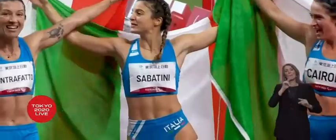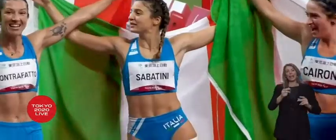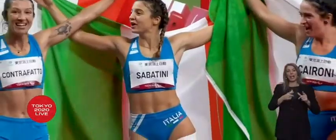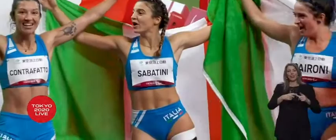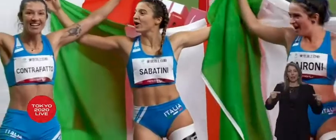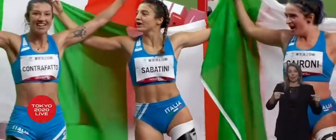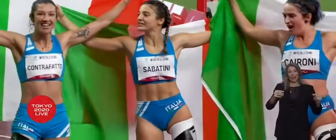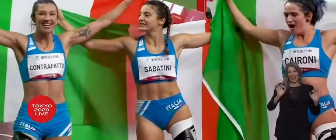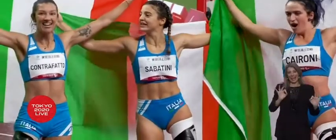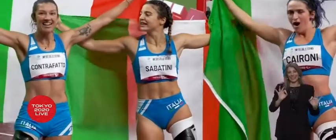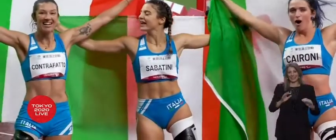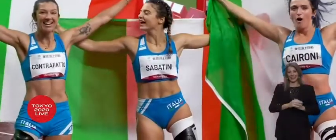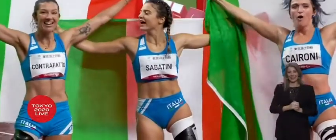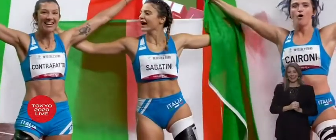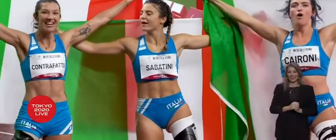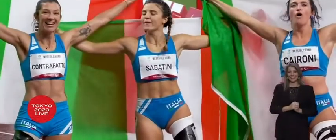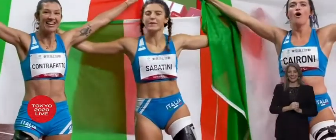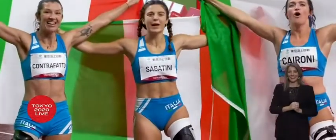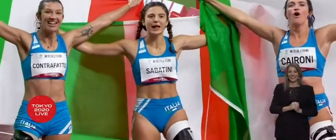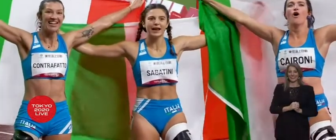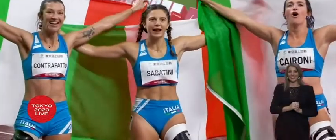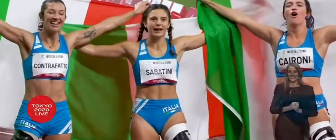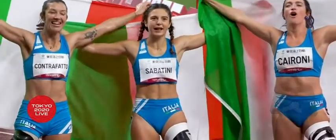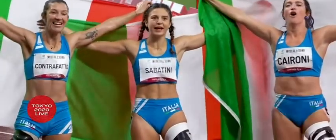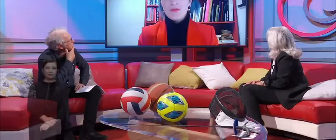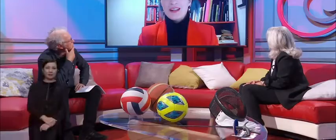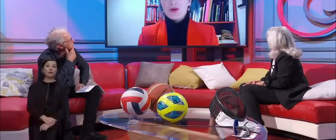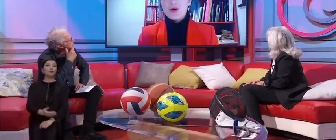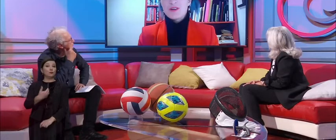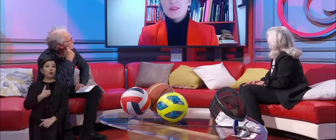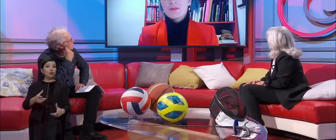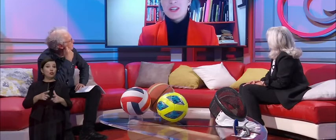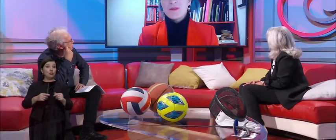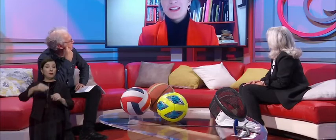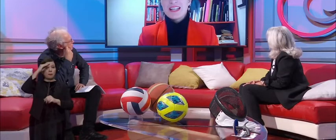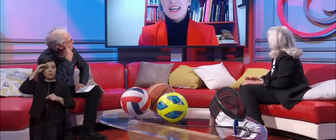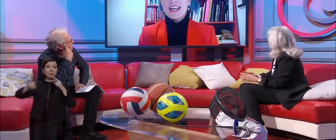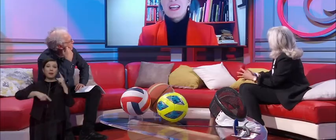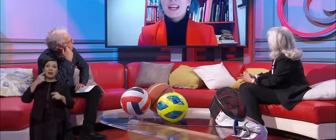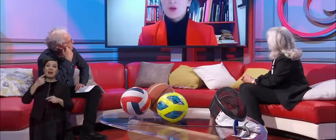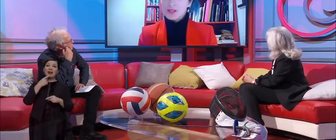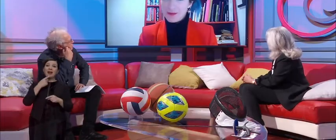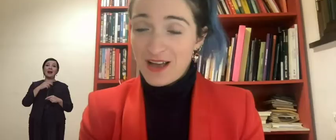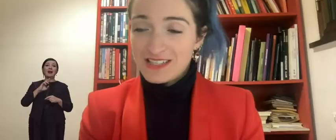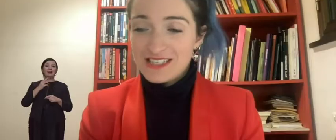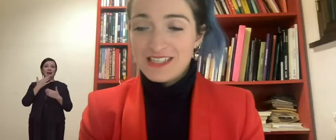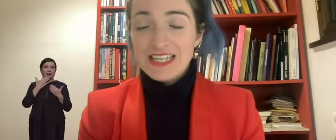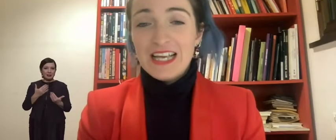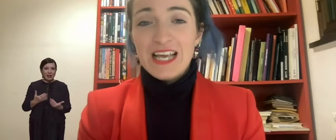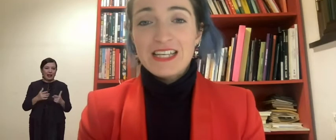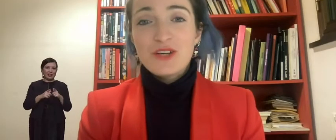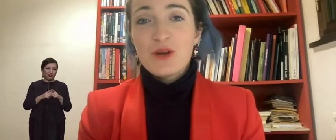batte Sì, in Giappone io ho imparato specialmente a dire arigato gozaimasu